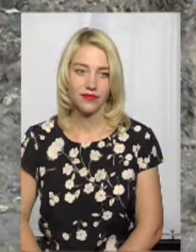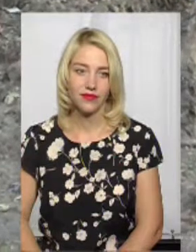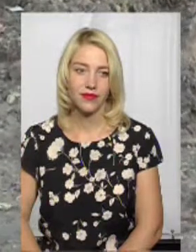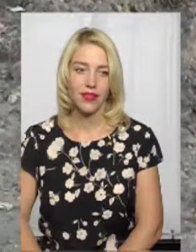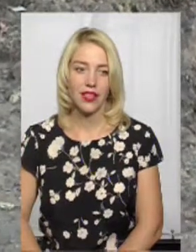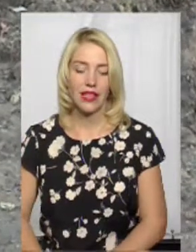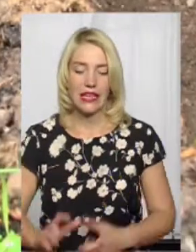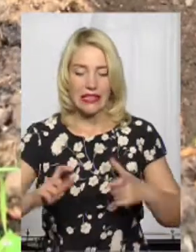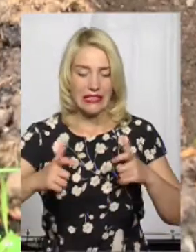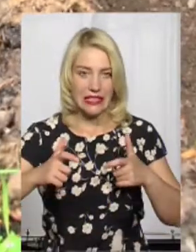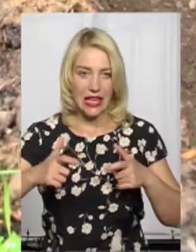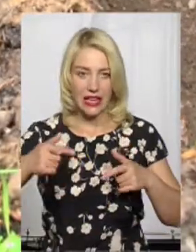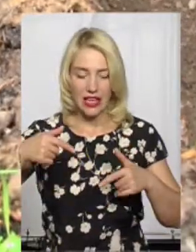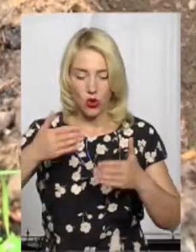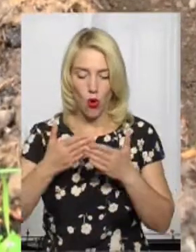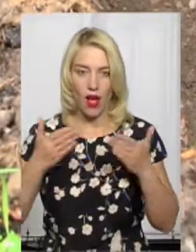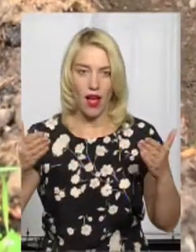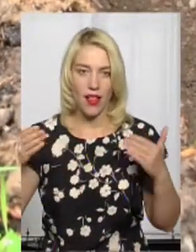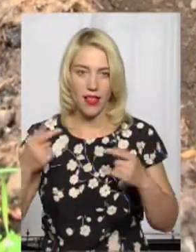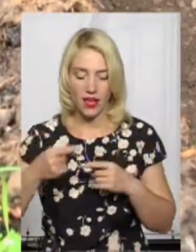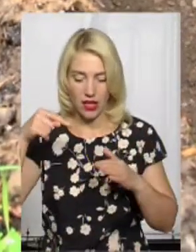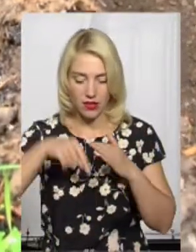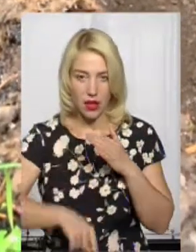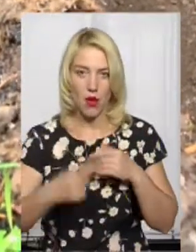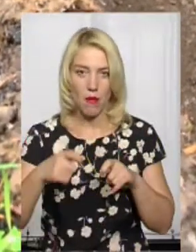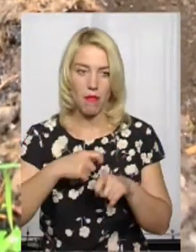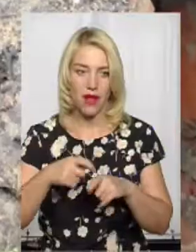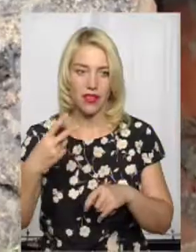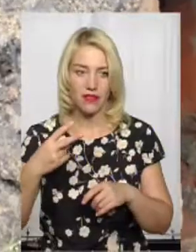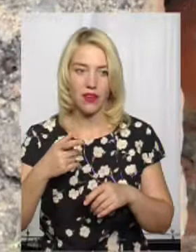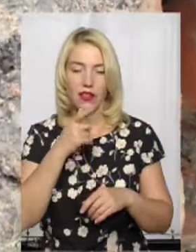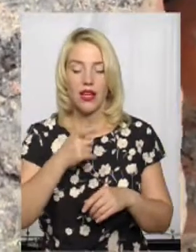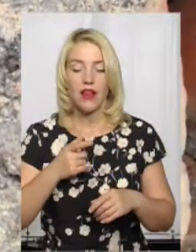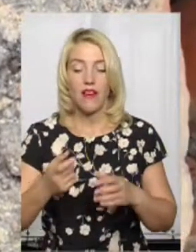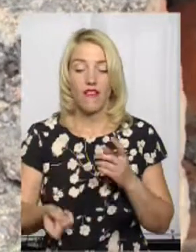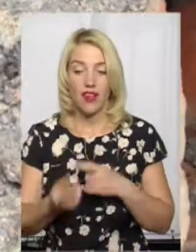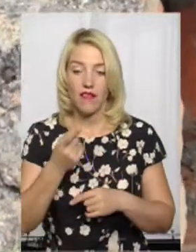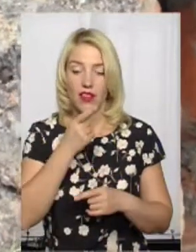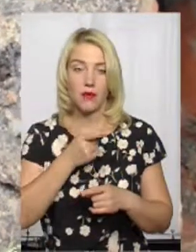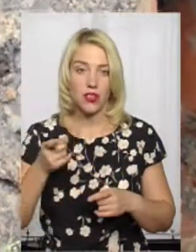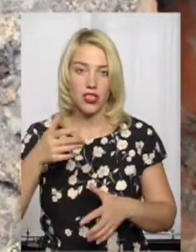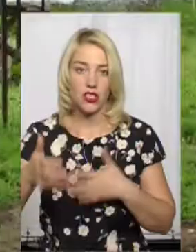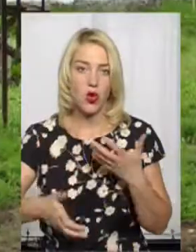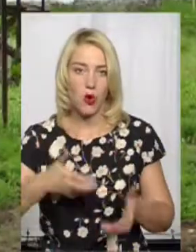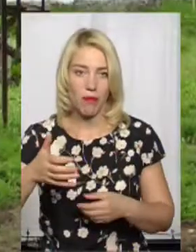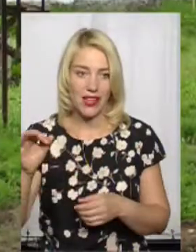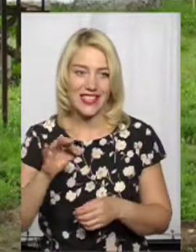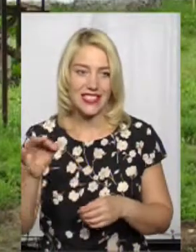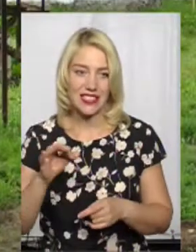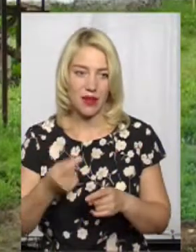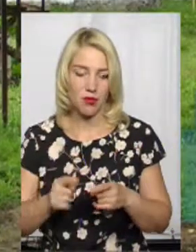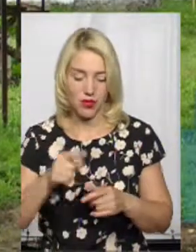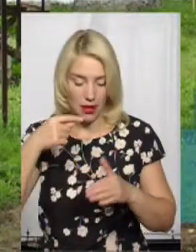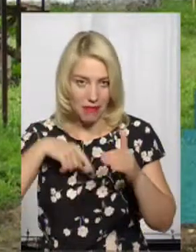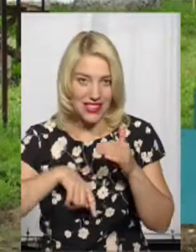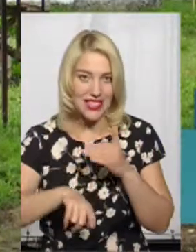Цегляну галерею на глибині 2 метри 20 сантиметрів виявили під час копання септику на території приватного господарства, каже Павло Начитайло. Це підземна